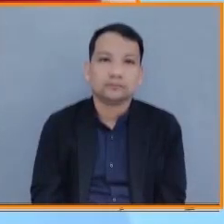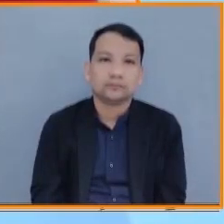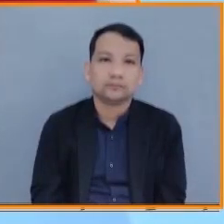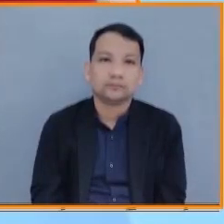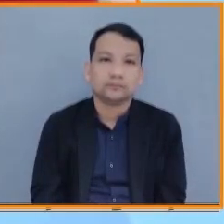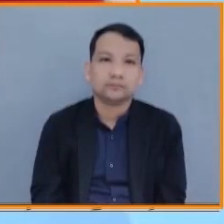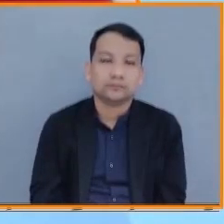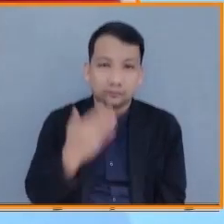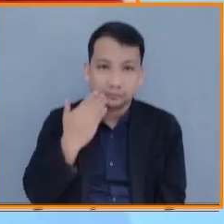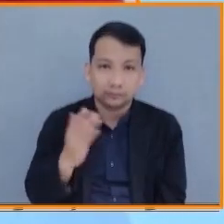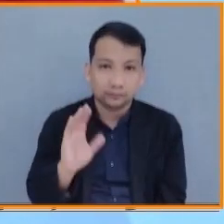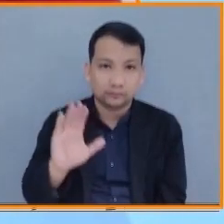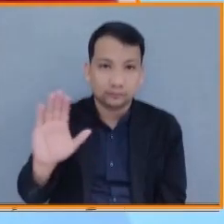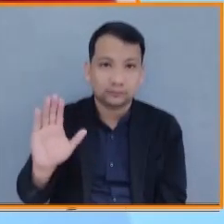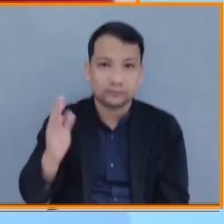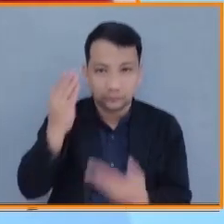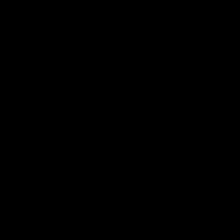ngayong araw maraming salamat sayo professor Contreras